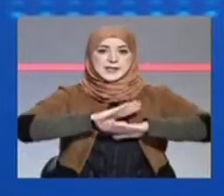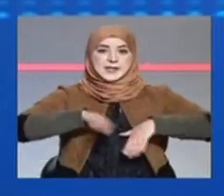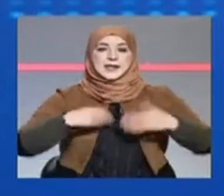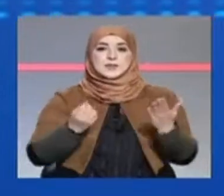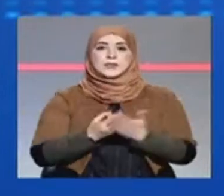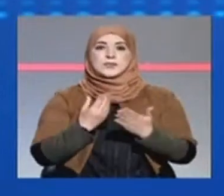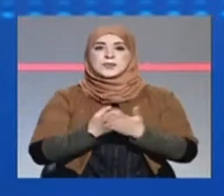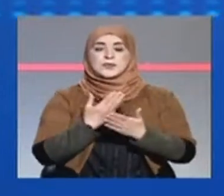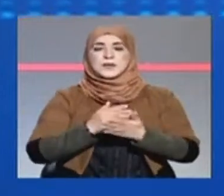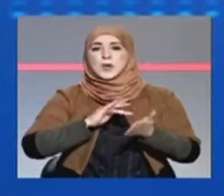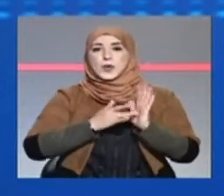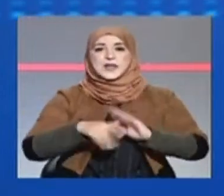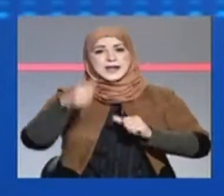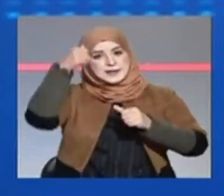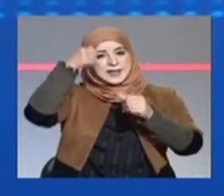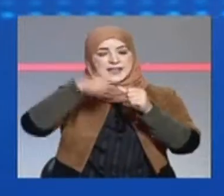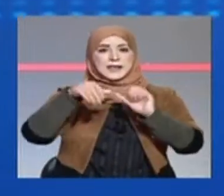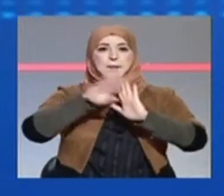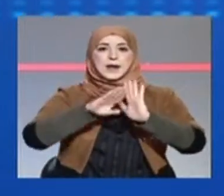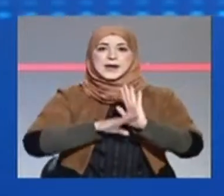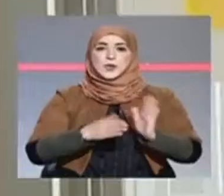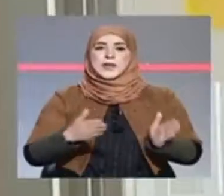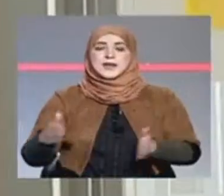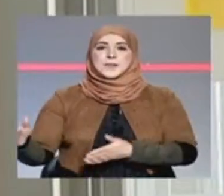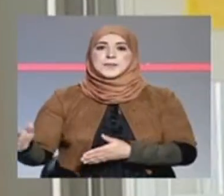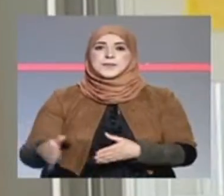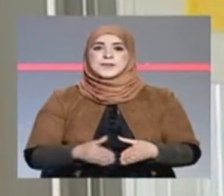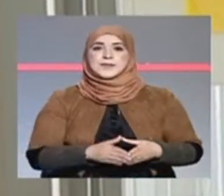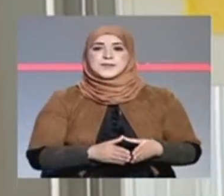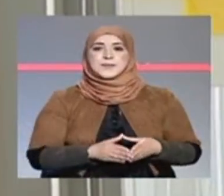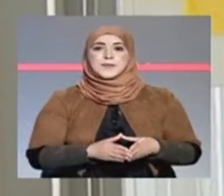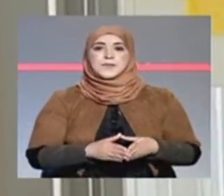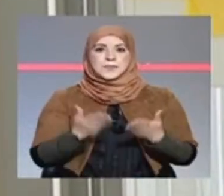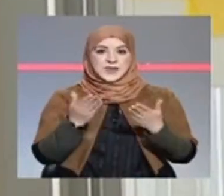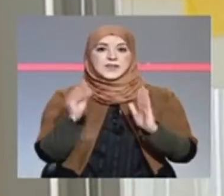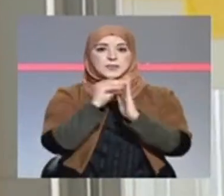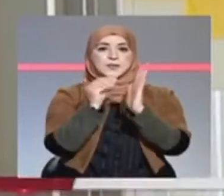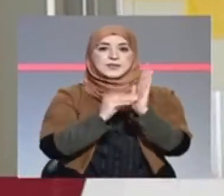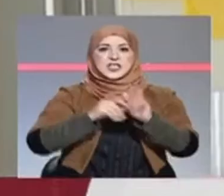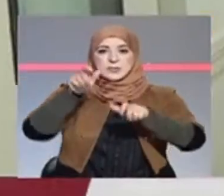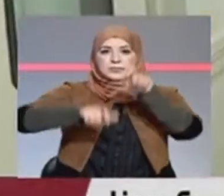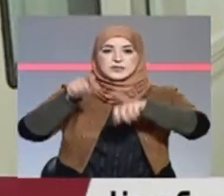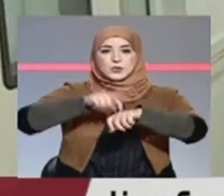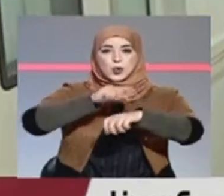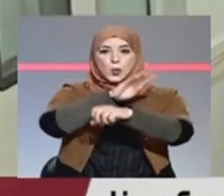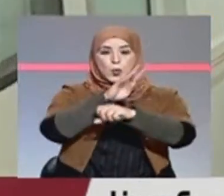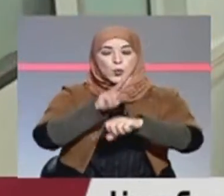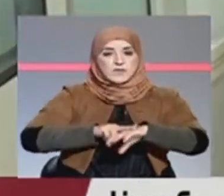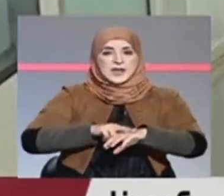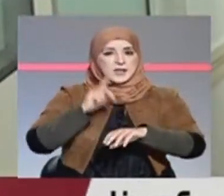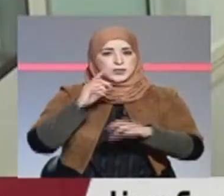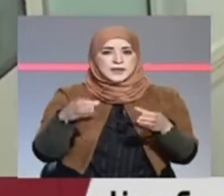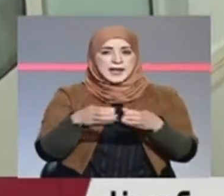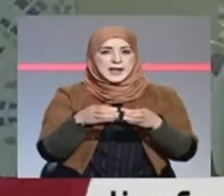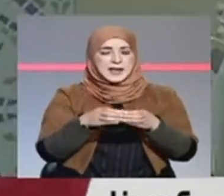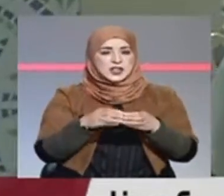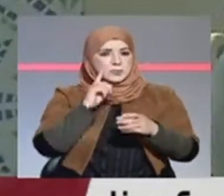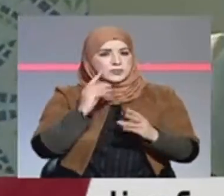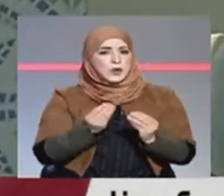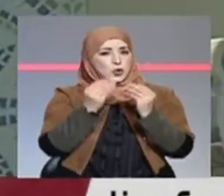الاخبار مشاهدينا الكرام وهذا تذكير بالعناوين تسجيل المزيد الوفايات اللجنه العلميه لمكافحه